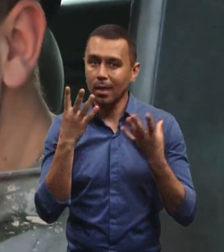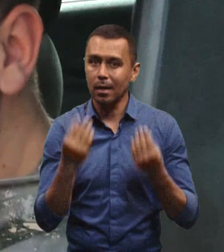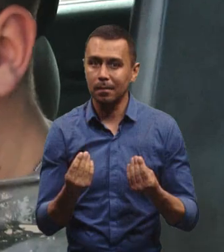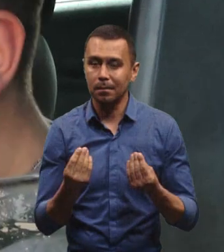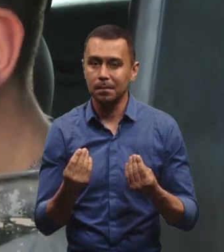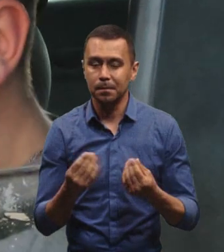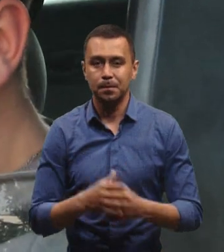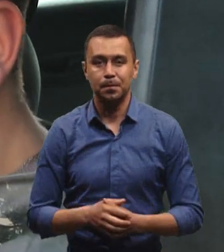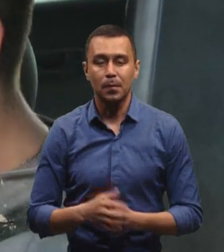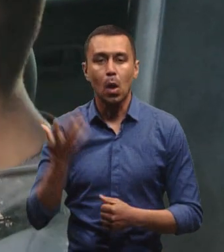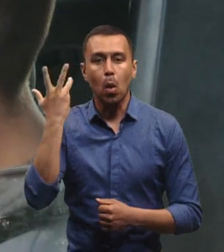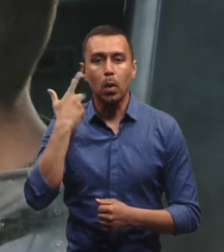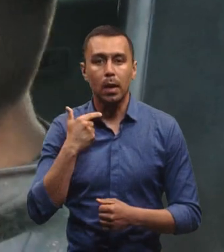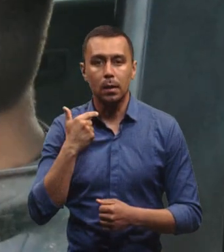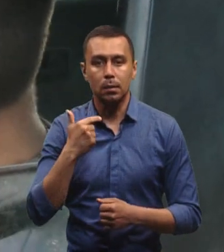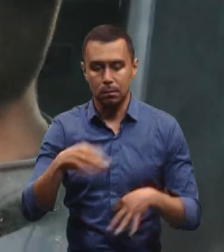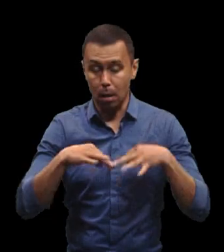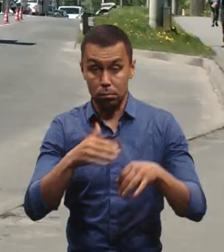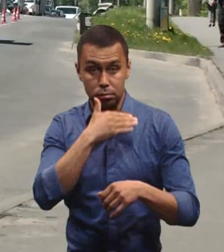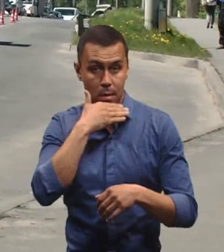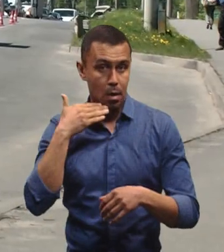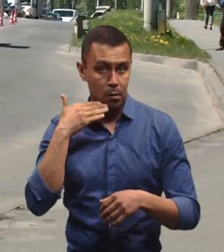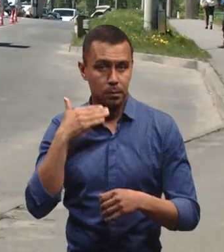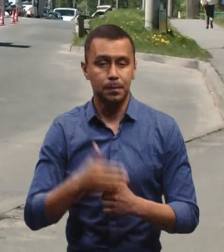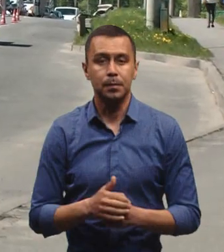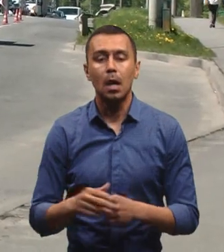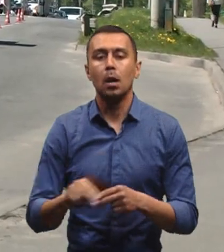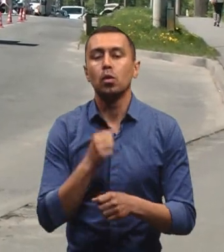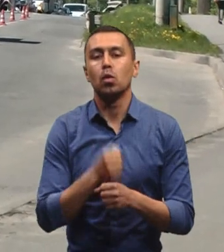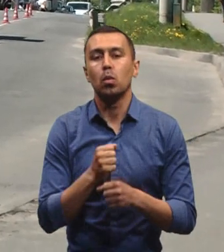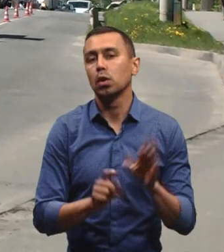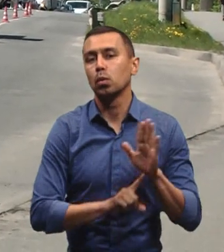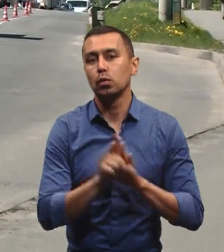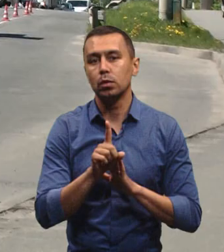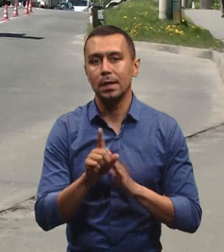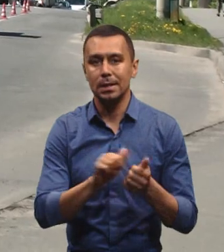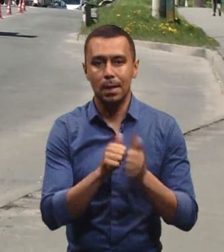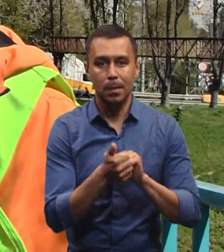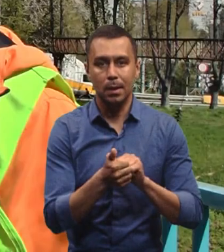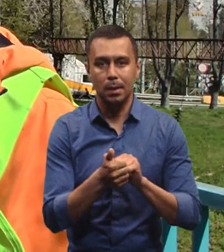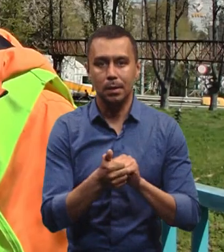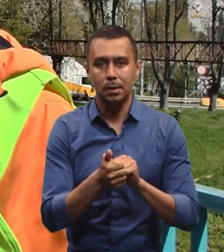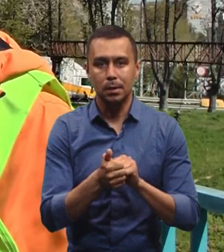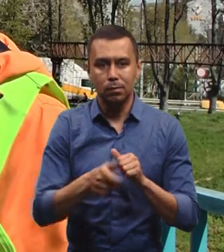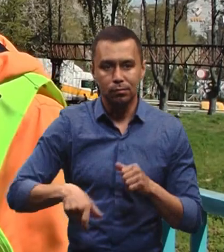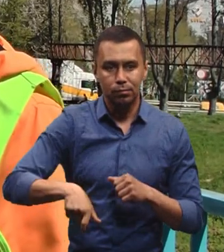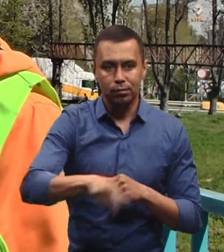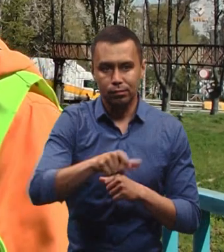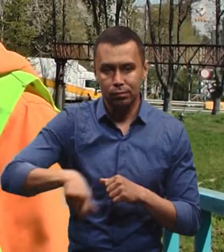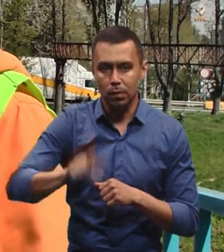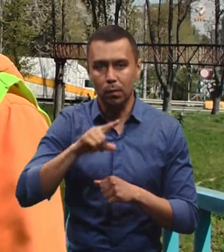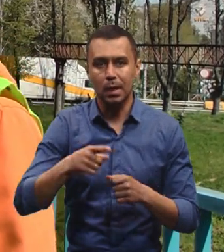в день, коли транспорту багато. Ремонтні роботи розпочнуть із заміни деформаційних швів, каже